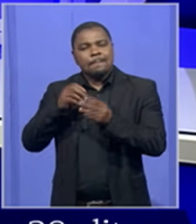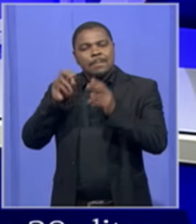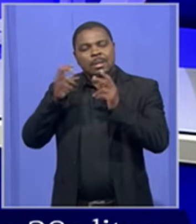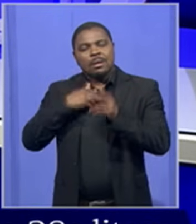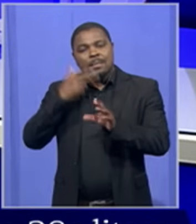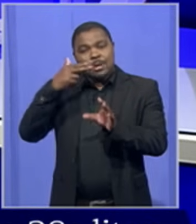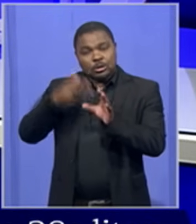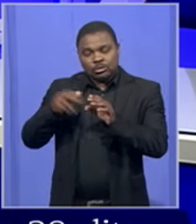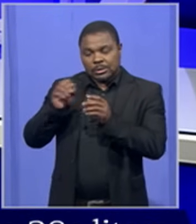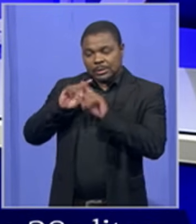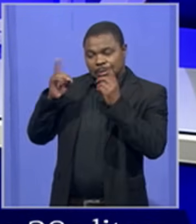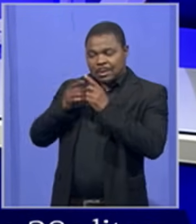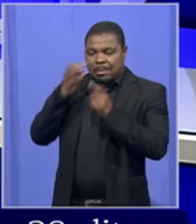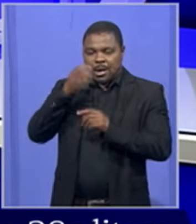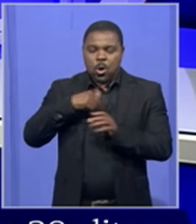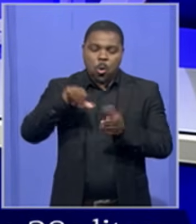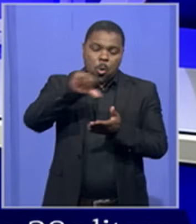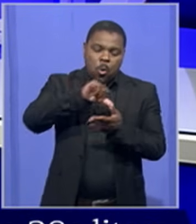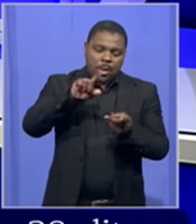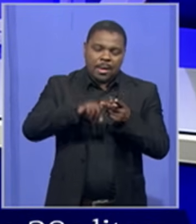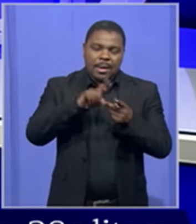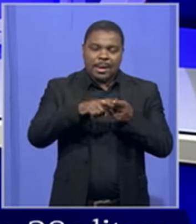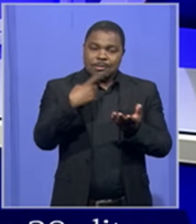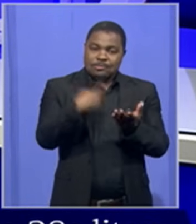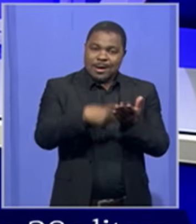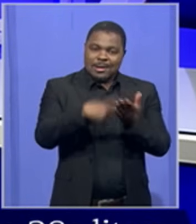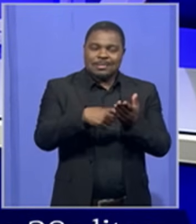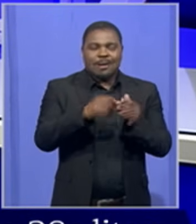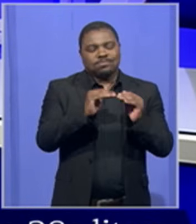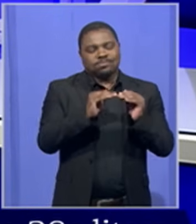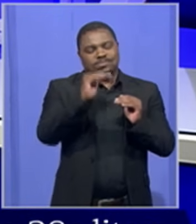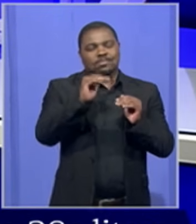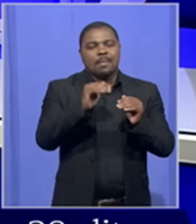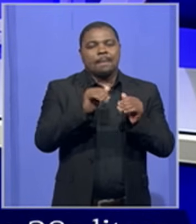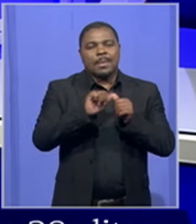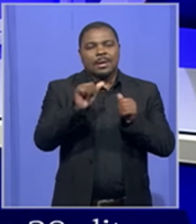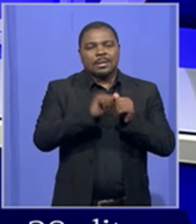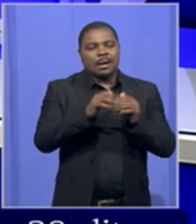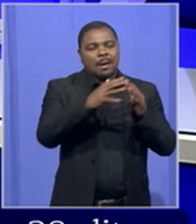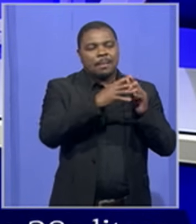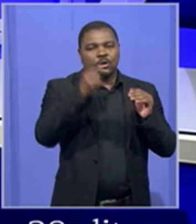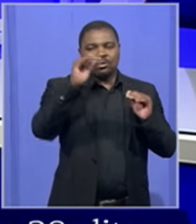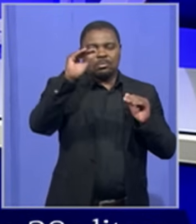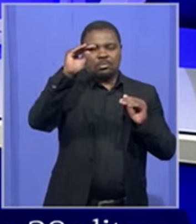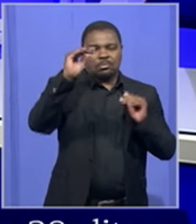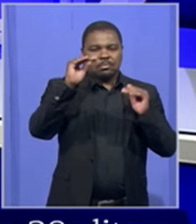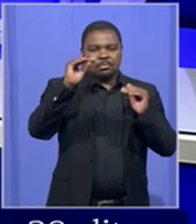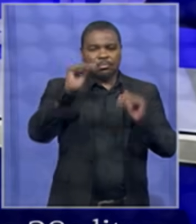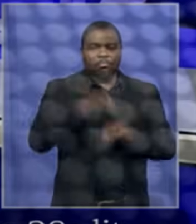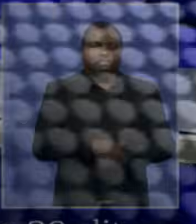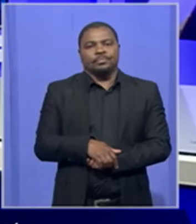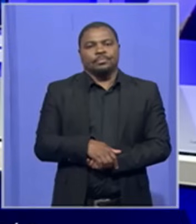e kwa tlase ya oli le ranta e tsetsepetseng kgatlhanong le dolara ya Amerika.